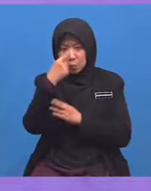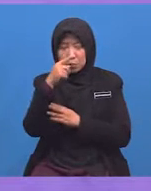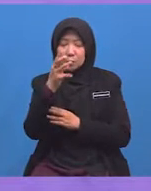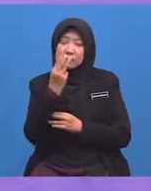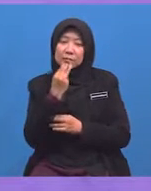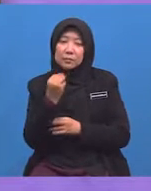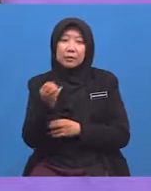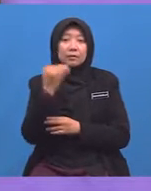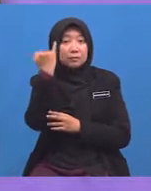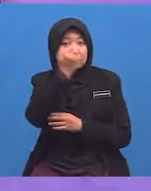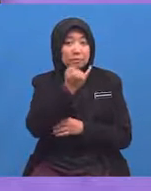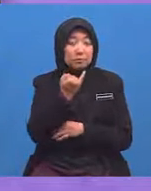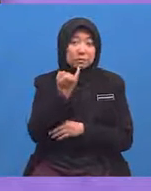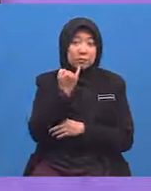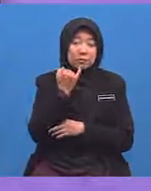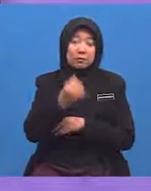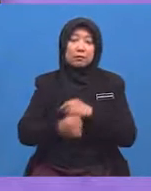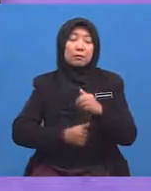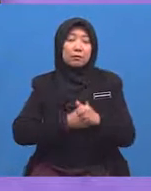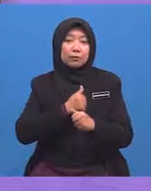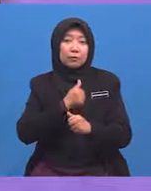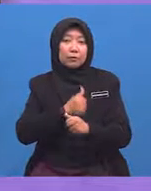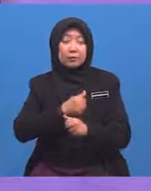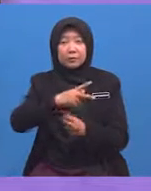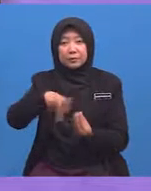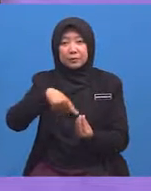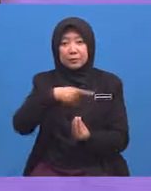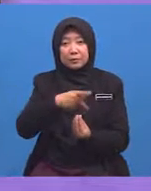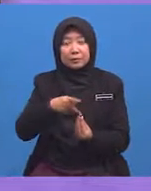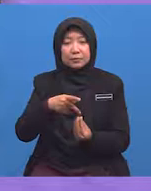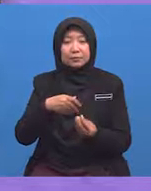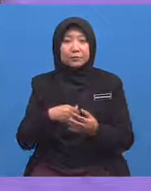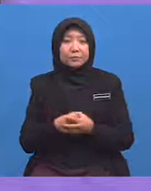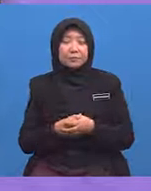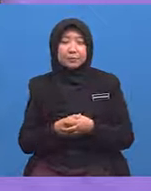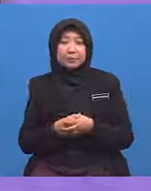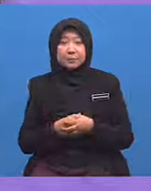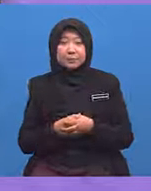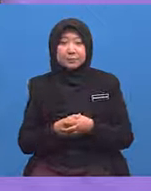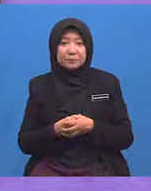menikmati keindahan alam sekitar yang nyaman.